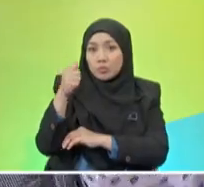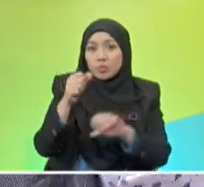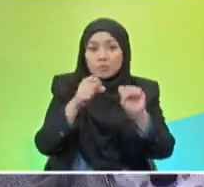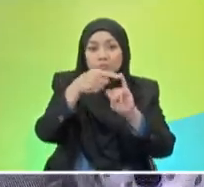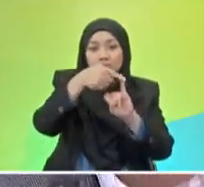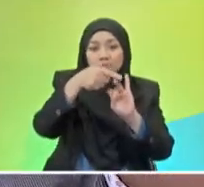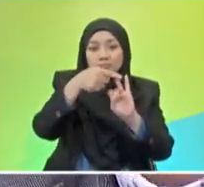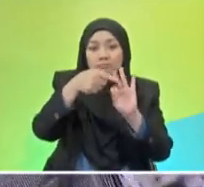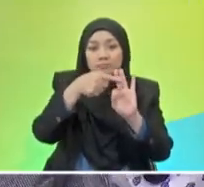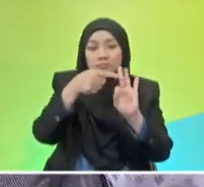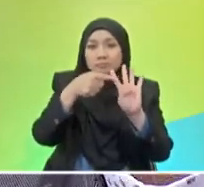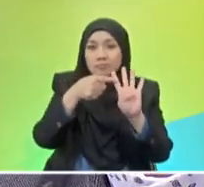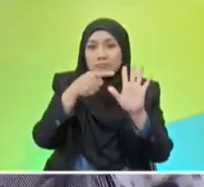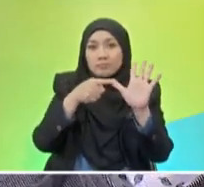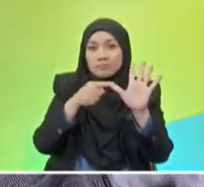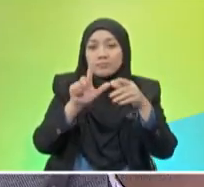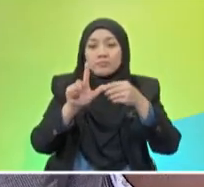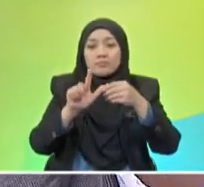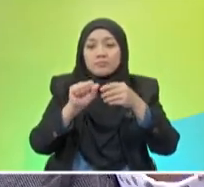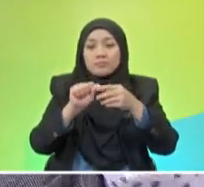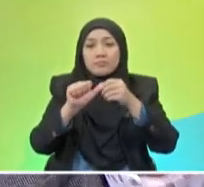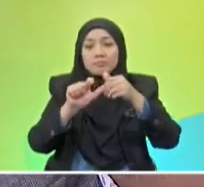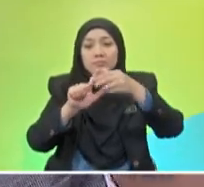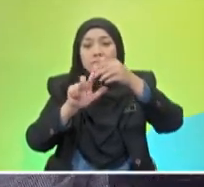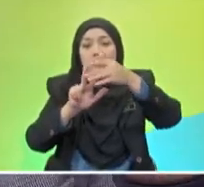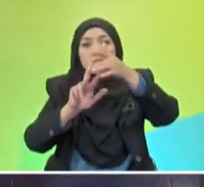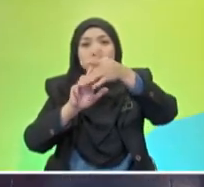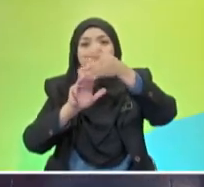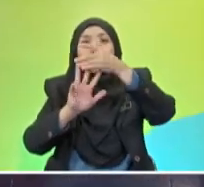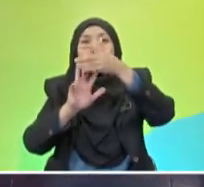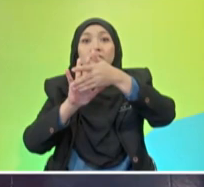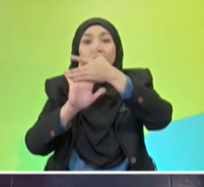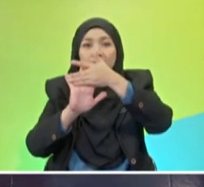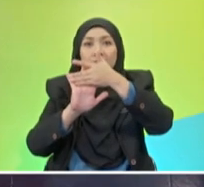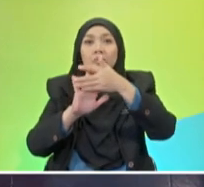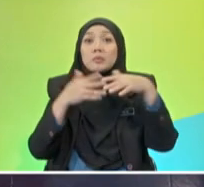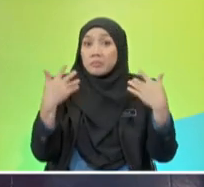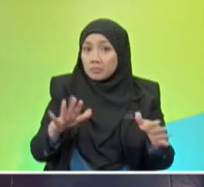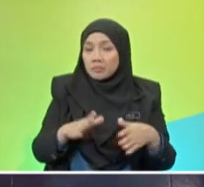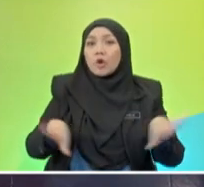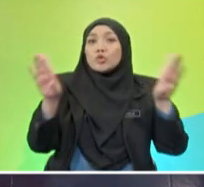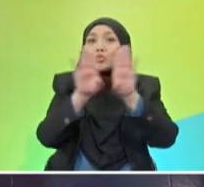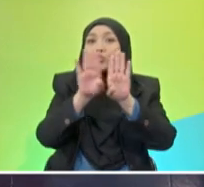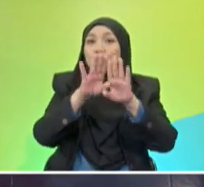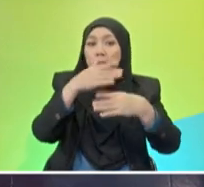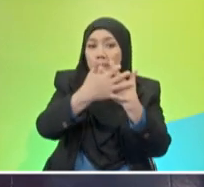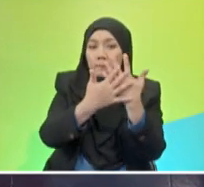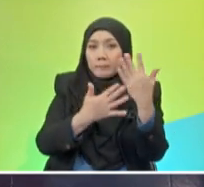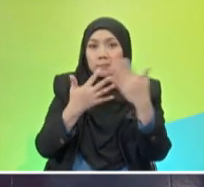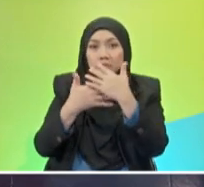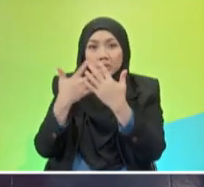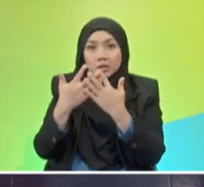1, 2, 3, 4, 5, 6, 7, 8, 9 dan 10. Itu nombor menaik. Okey, kalau turun, tetap juga macam ni.